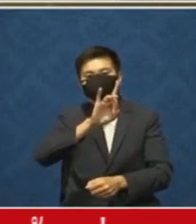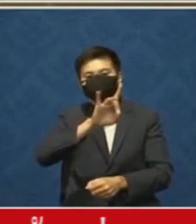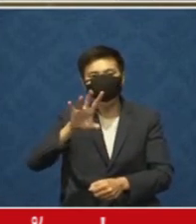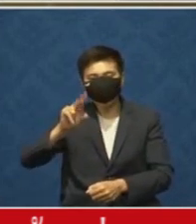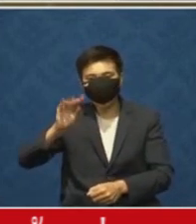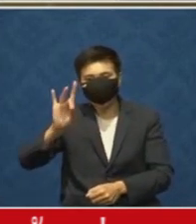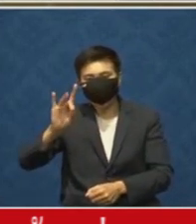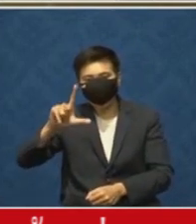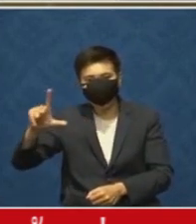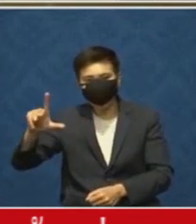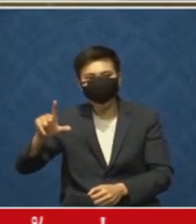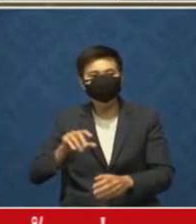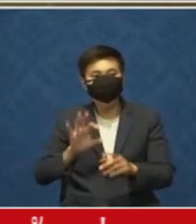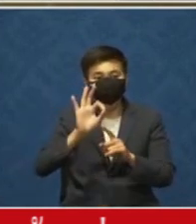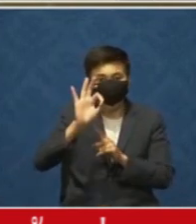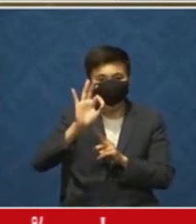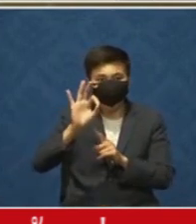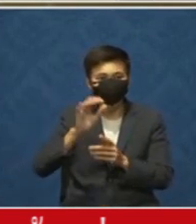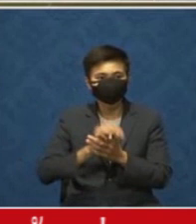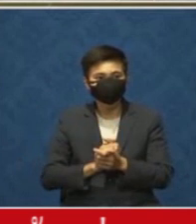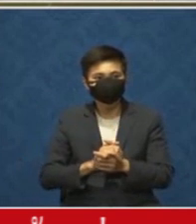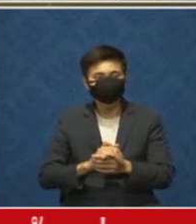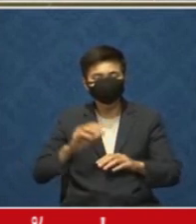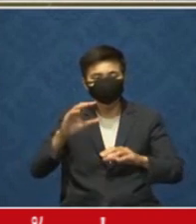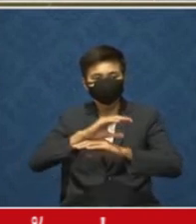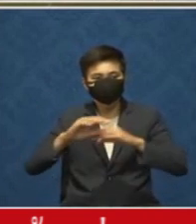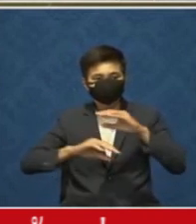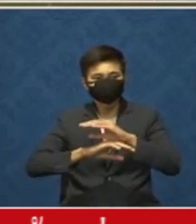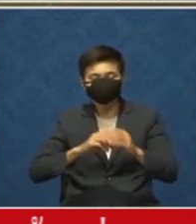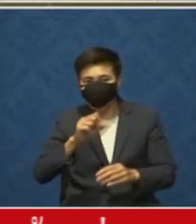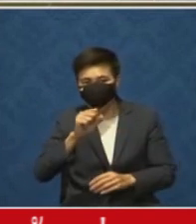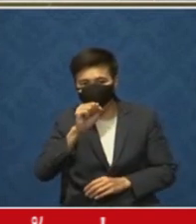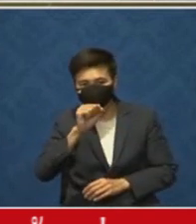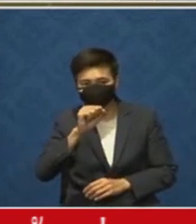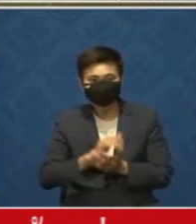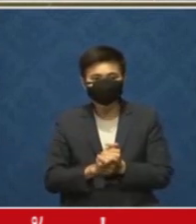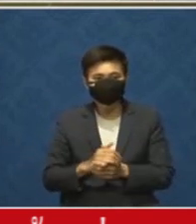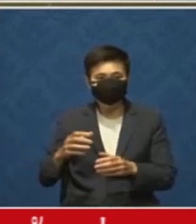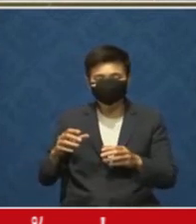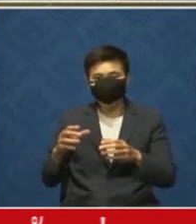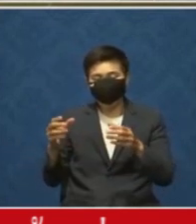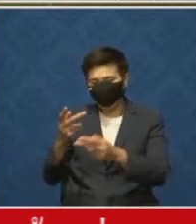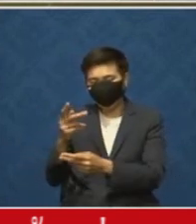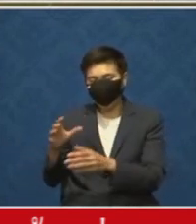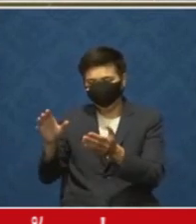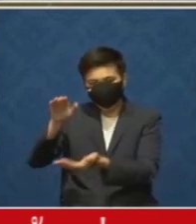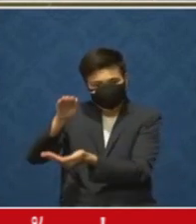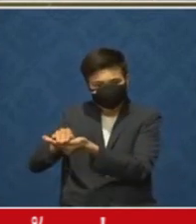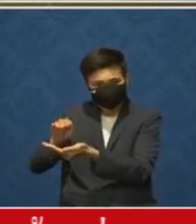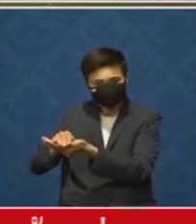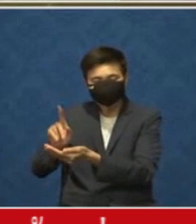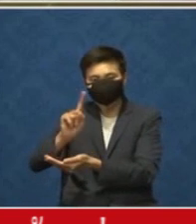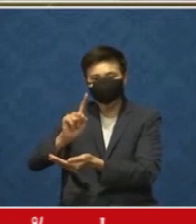าท9โครงการก่อสร้างอาคารทดสอบพร้อมคลังเก็บตอร์ปิโดและทุ่นระเบิดงบประม